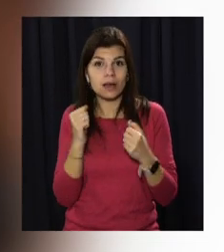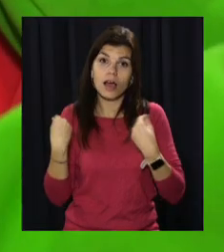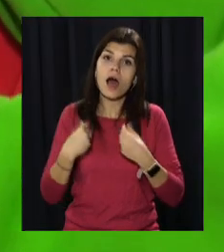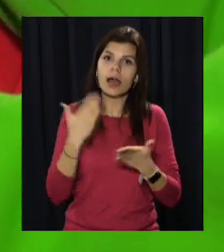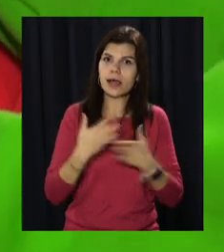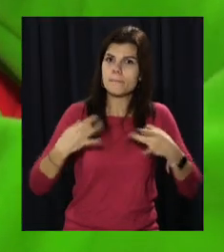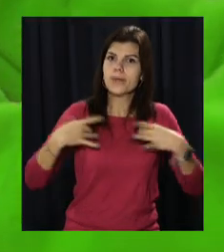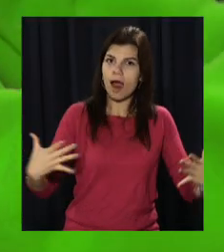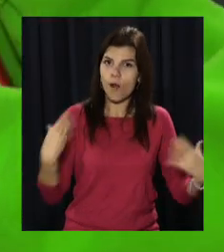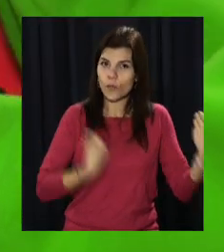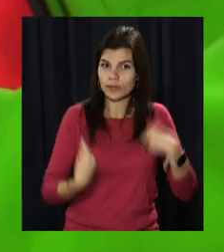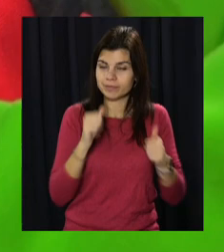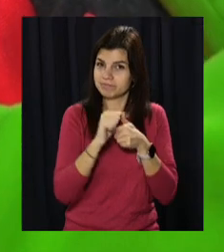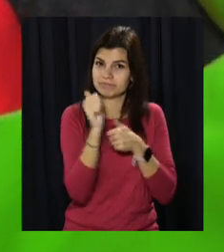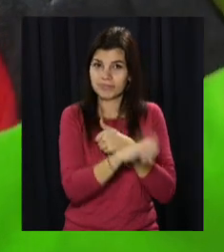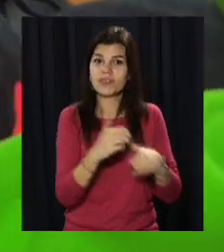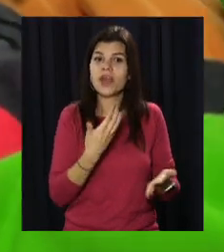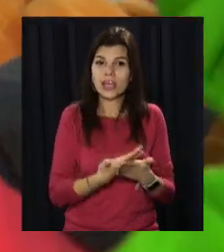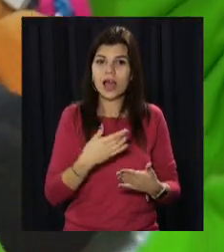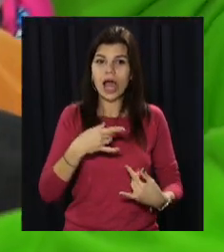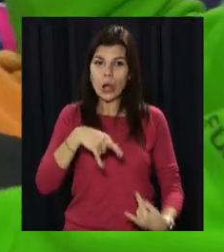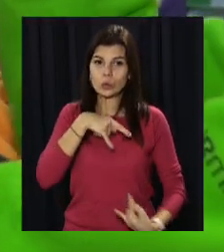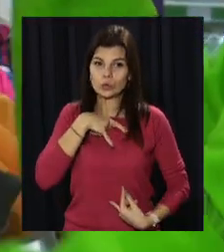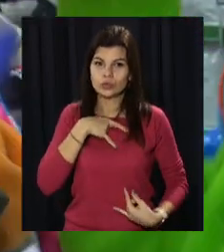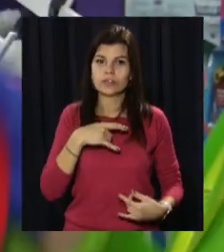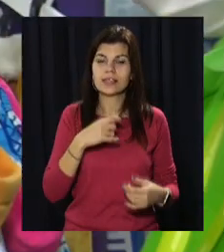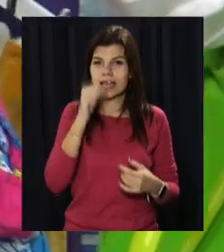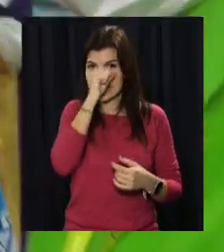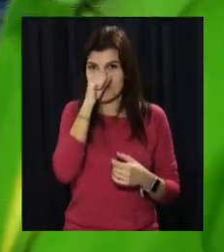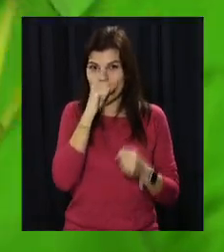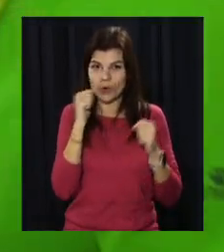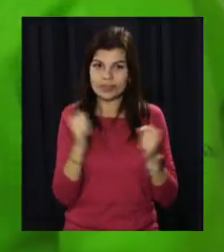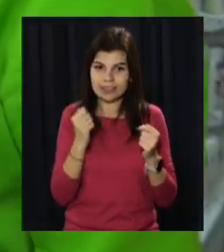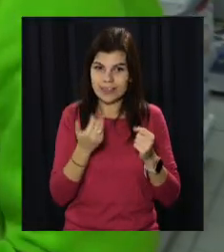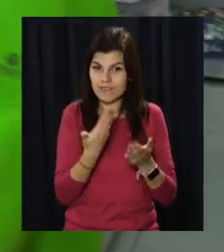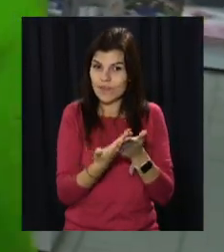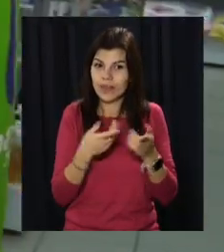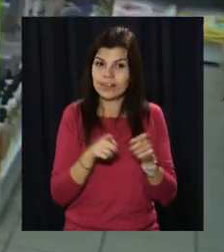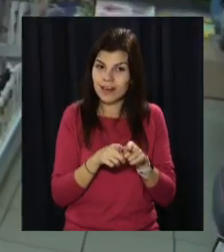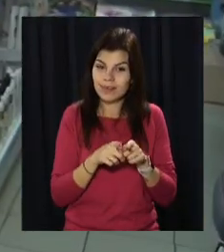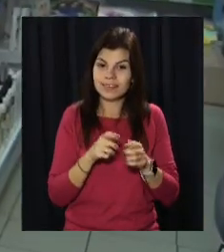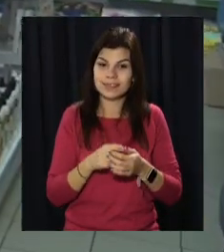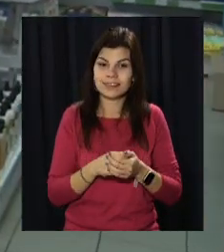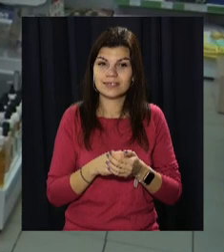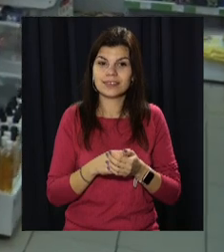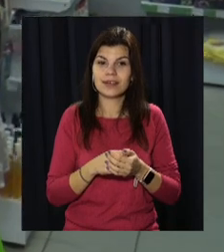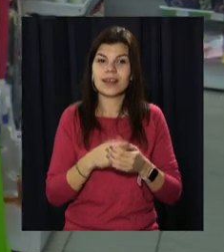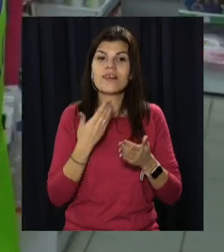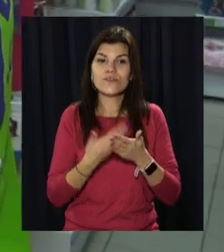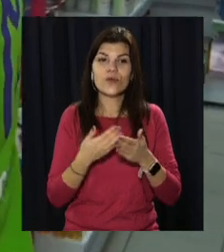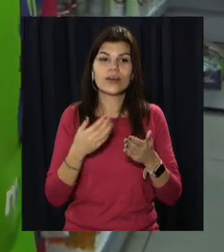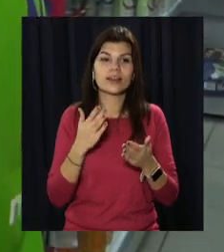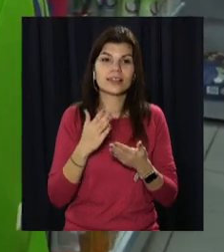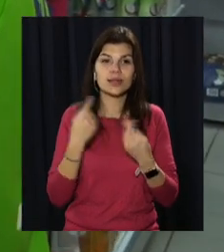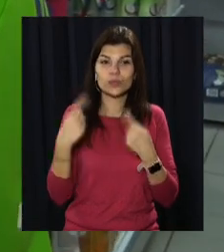святкове. Йдуть ось такі костюмчики, як під Діда Мороза, ось такого плану. Йдуть також